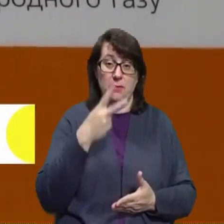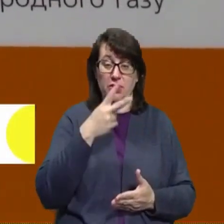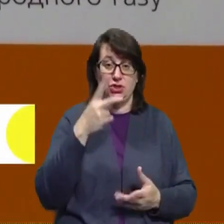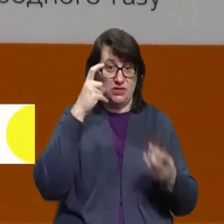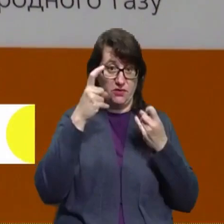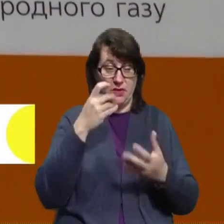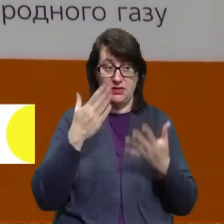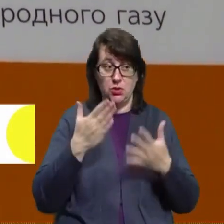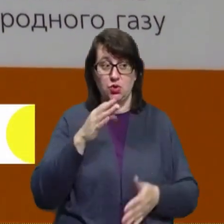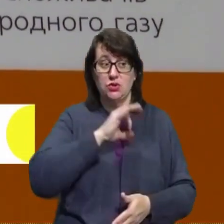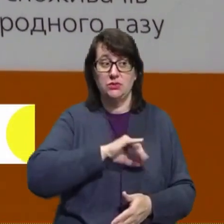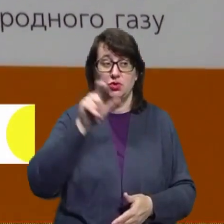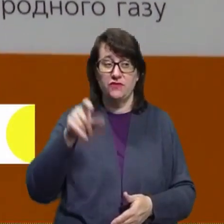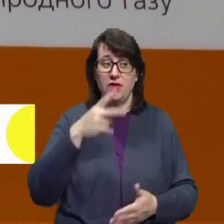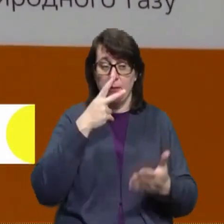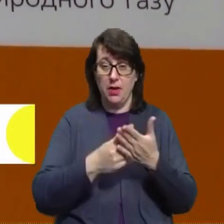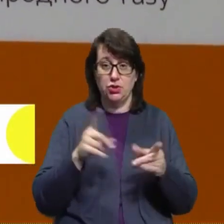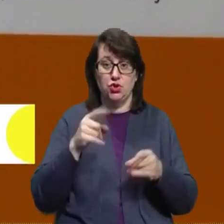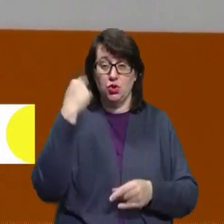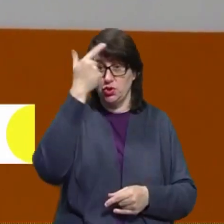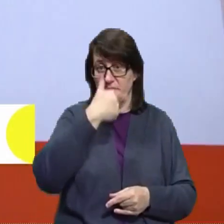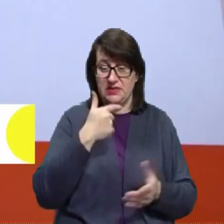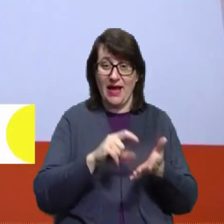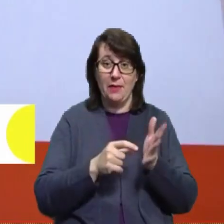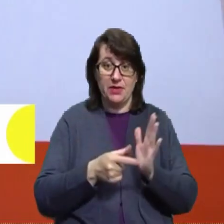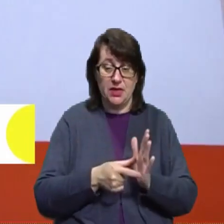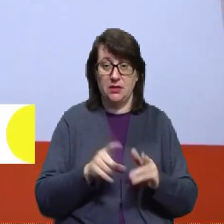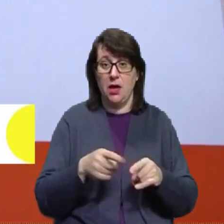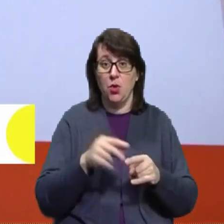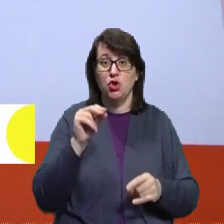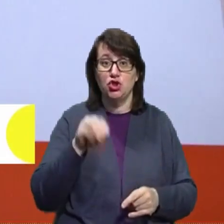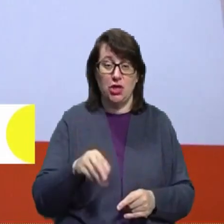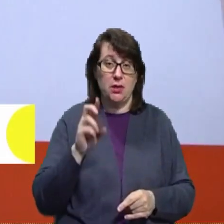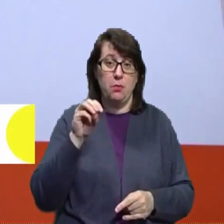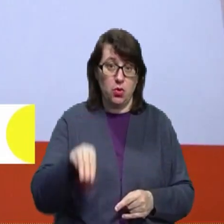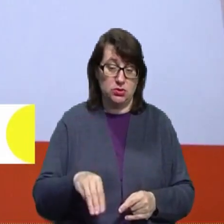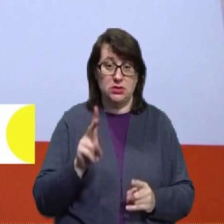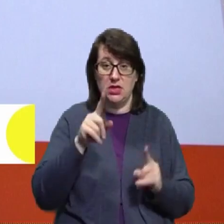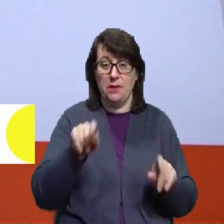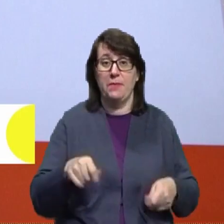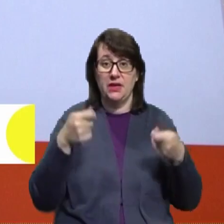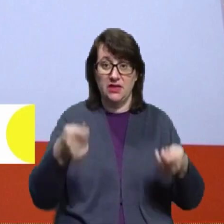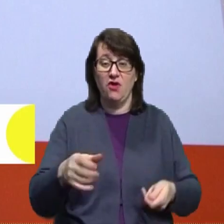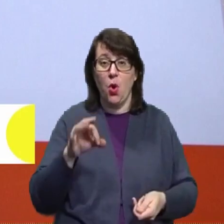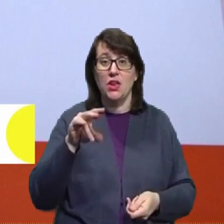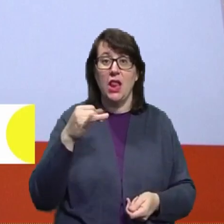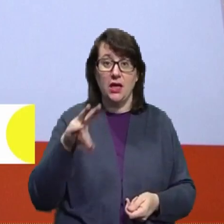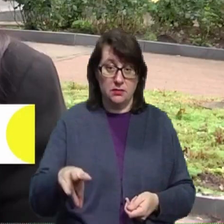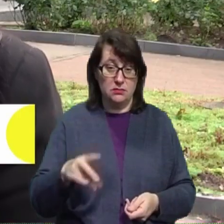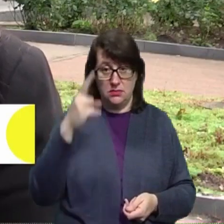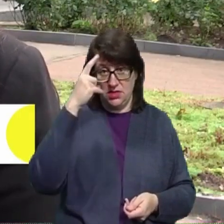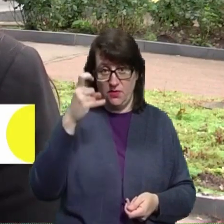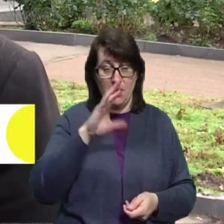ж споживач бачить, що в особистому кабінеті, чи в чат-боті, чи в той спосіб, який він передавав онлайн, інформація не